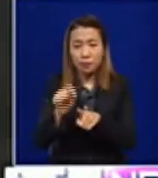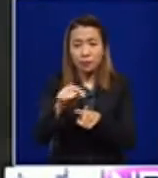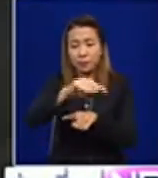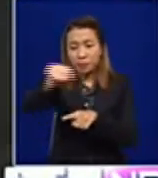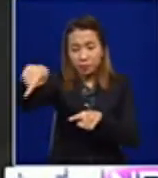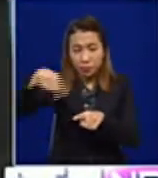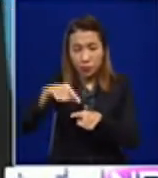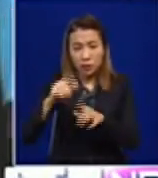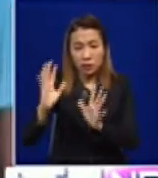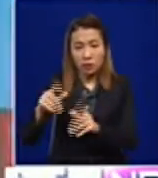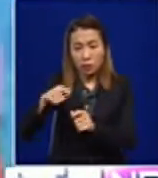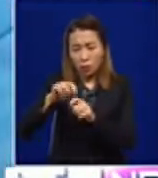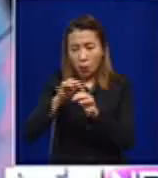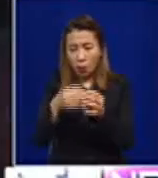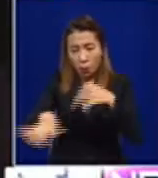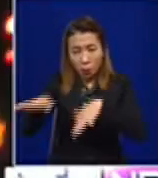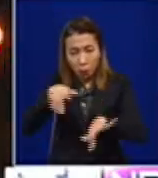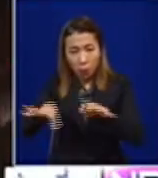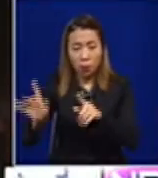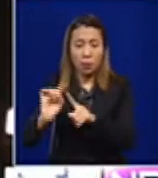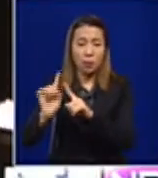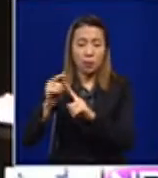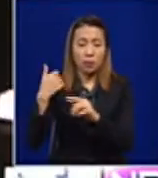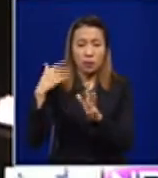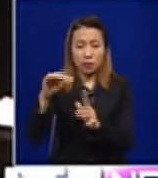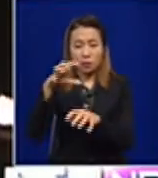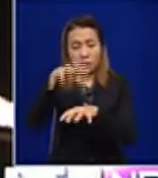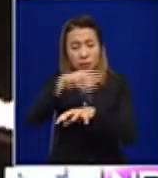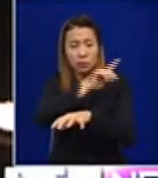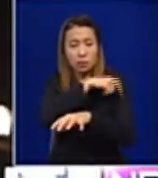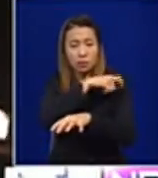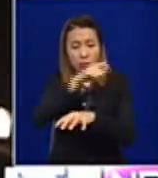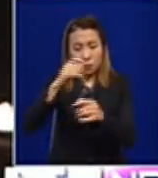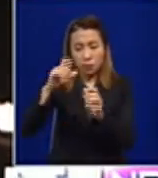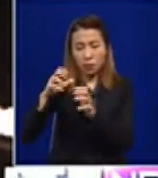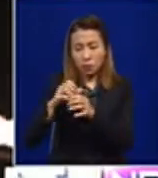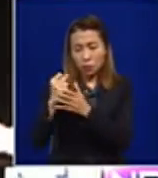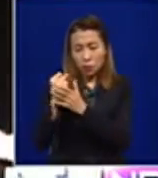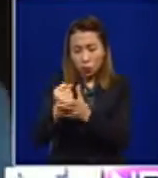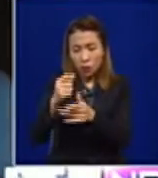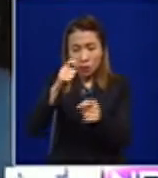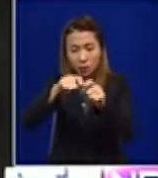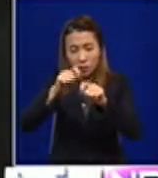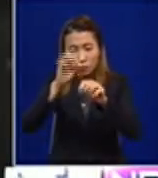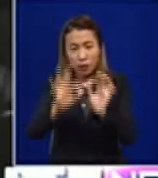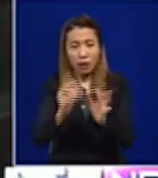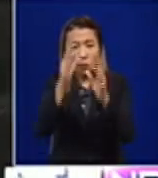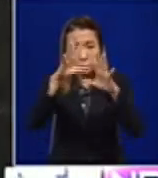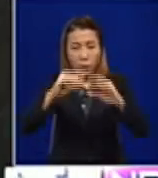ที่พบเห็นควันไฟไปทั่วบริเวณพื้นป่าสงวนแห่งชาติจึงระดมกำลังช่วยดับไฟค่ะ